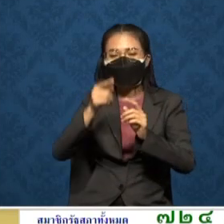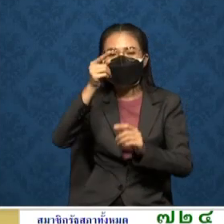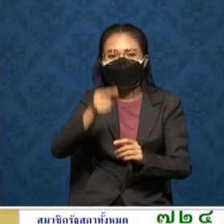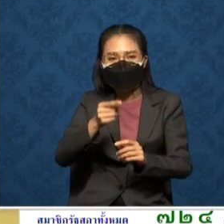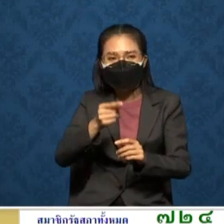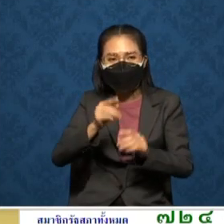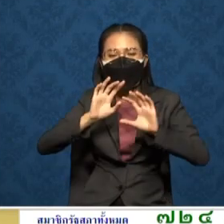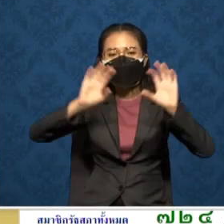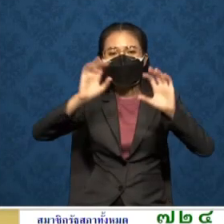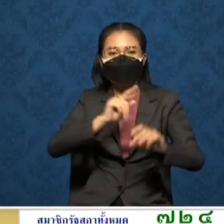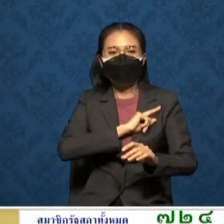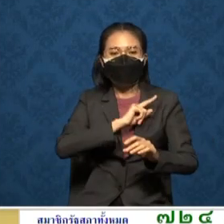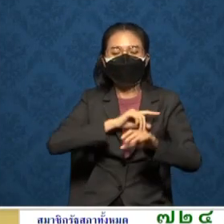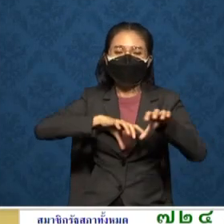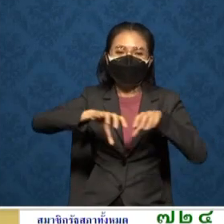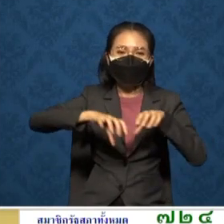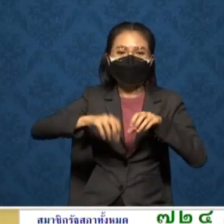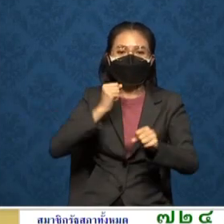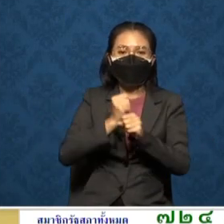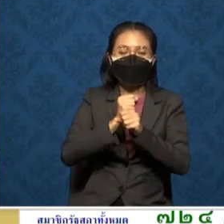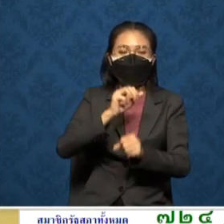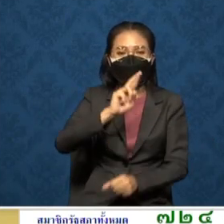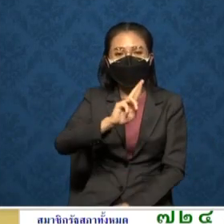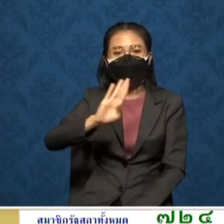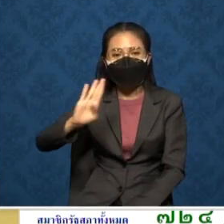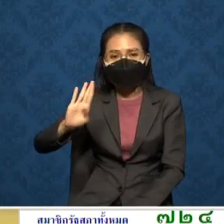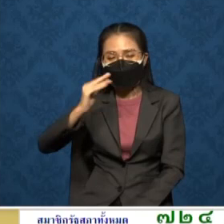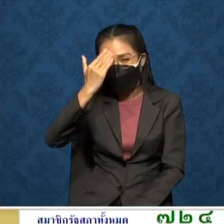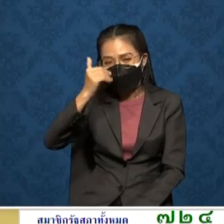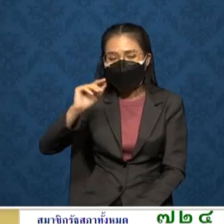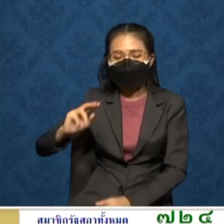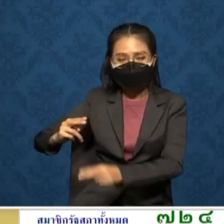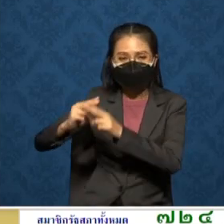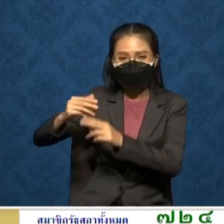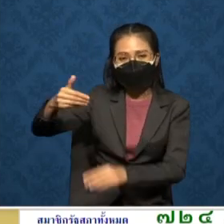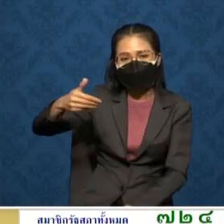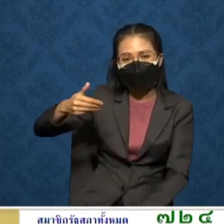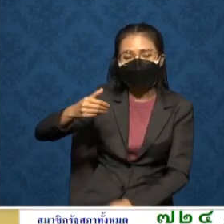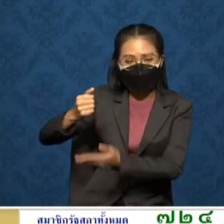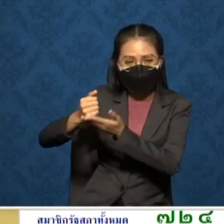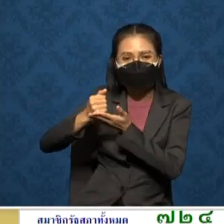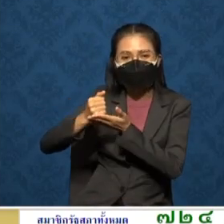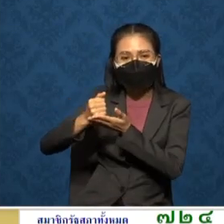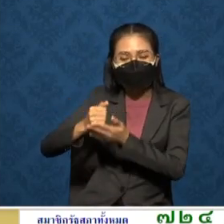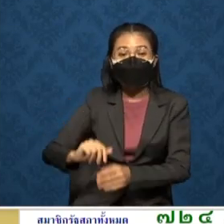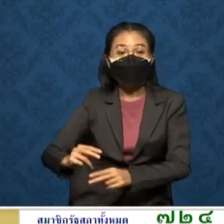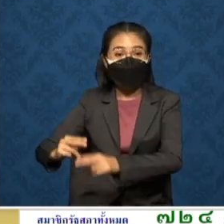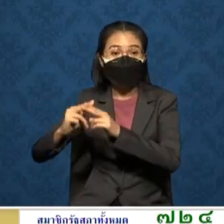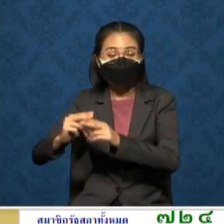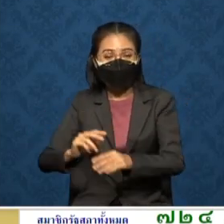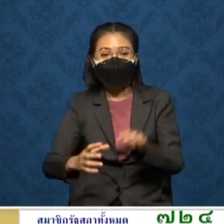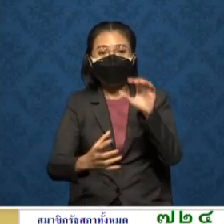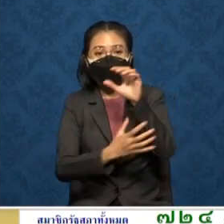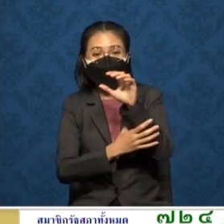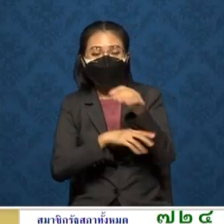จัดทำระบบอย่างนี้เมื่อเอกชนเขาร้องขอเอกชนนั้นก็ไม่ได้บังคับว่าจะต้องติดต่อโดยระบ